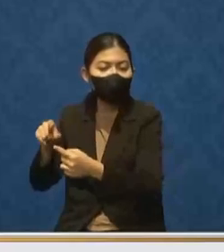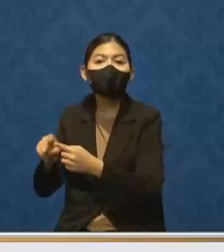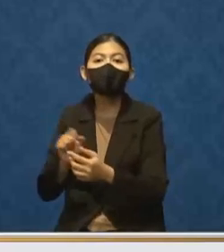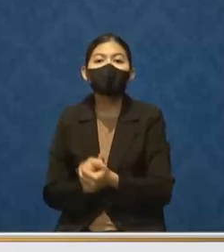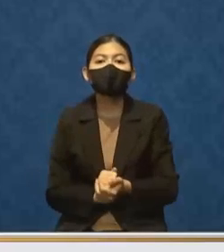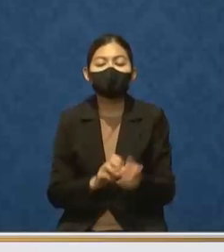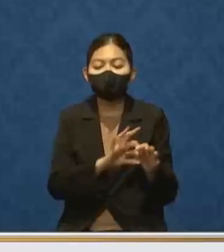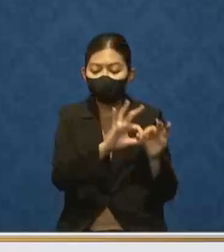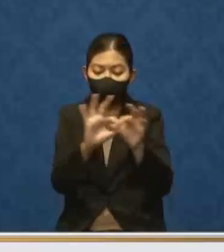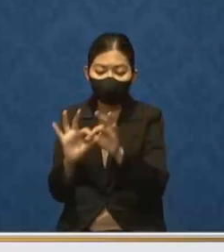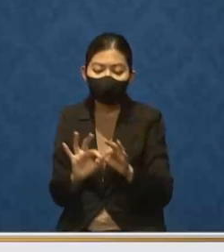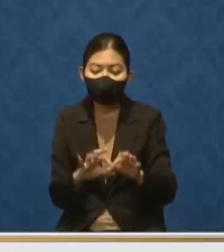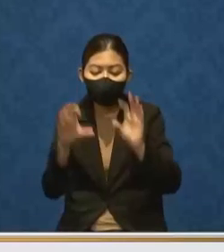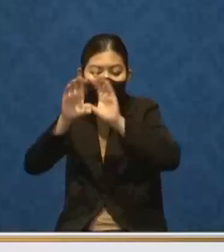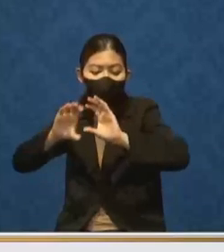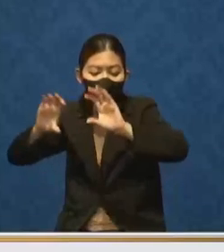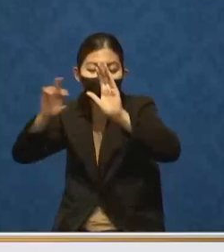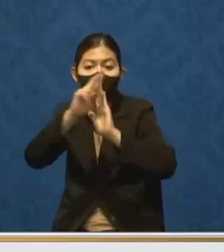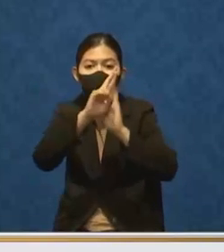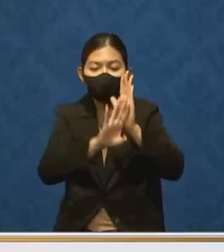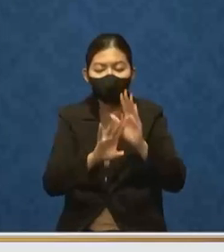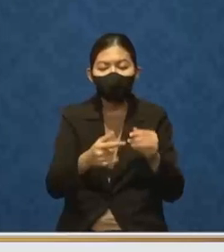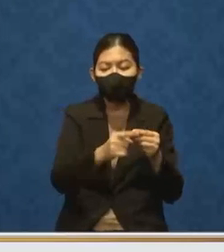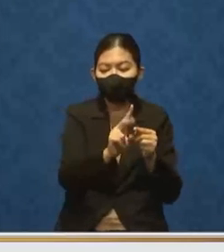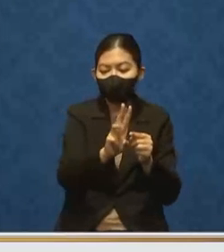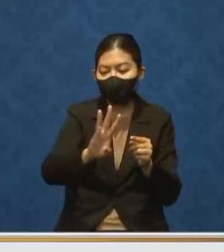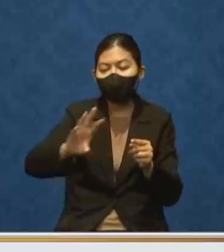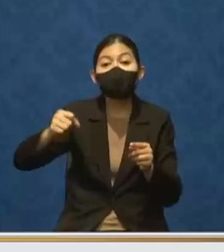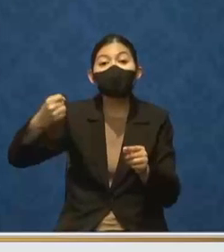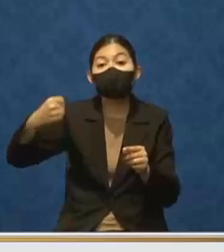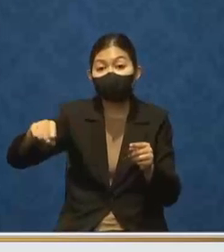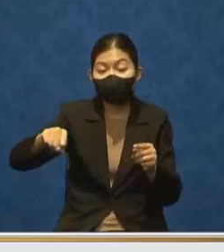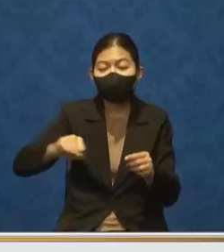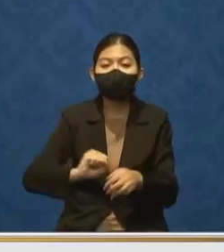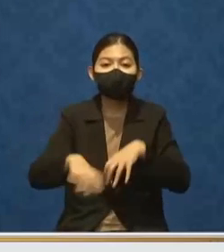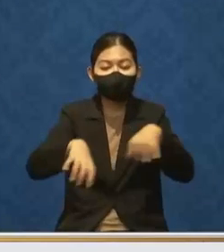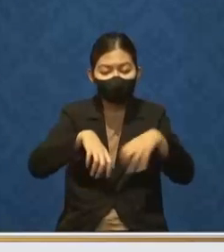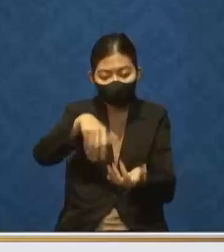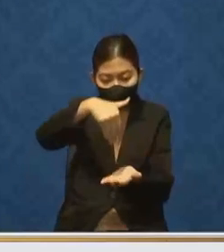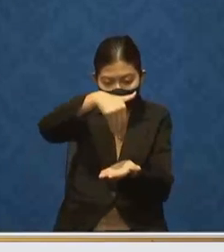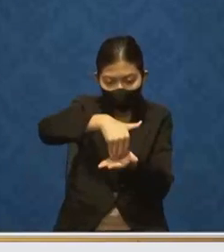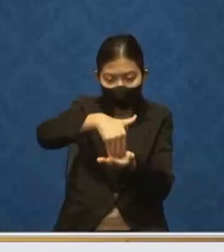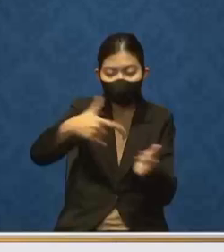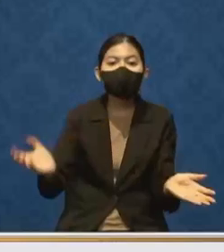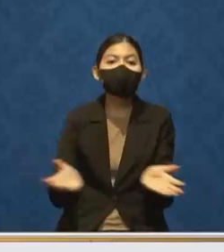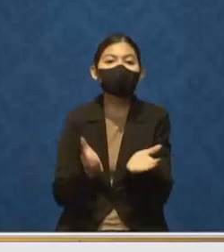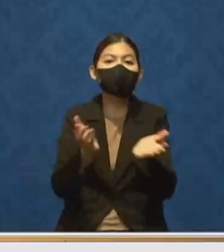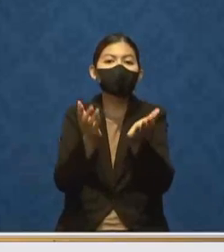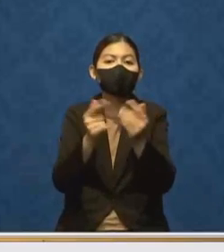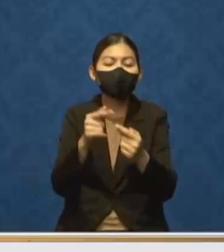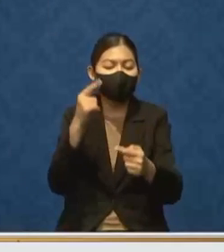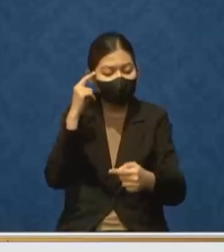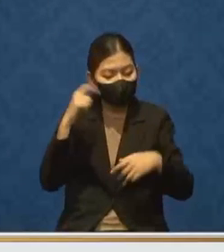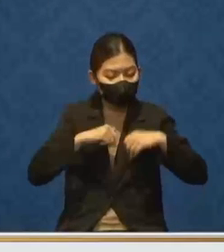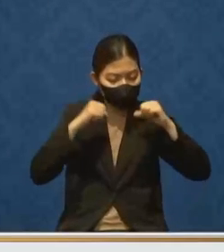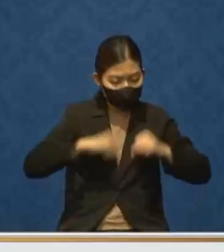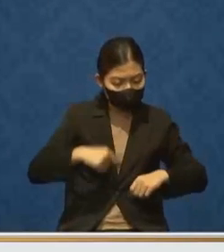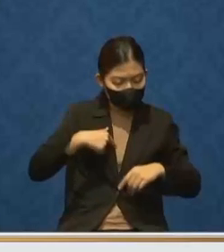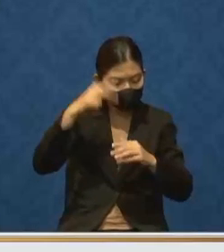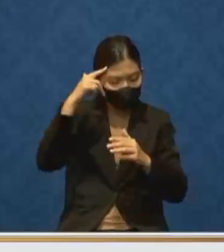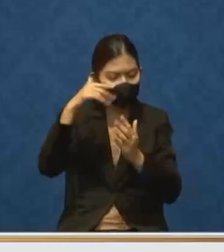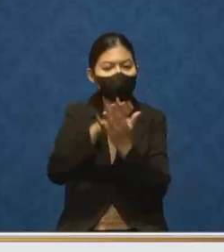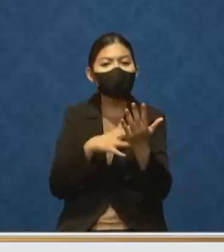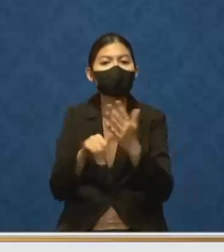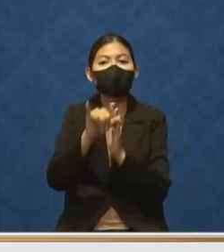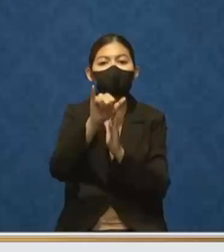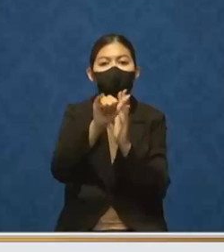แลกเปลี่ยนข้อมูลภาครัฐจำนวน10ระบบจะทำแพลตฟอร์มกลางเพื่อเป็นข้อมูลสำหรับการตัดสินใจเชิงนโยบายจำนวน4